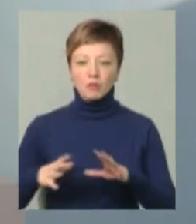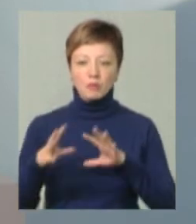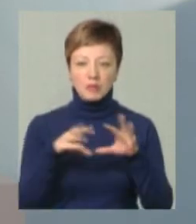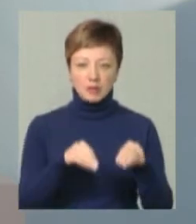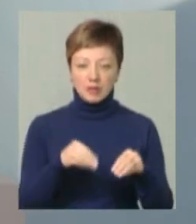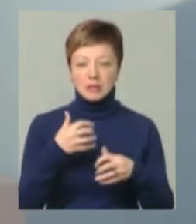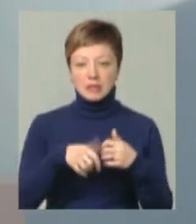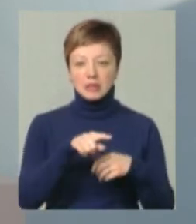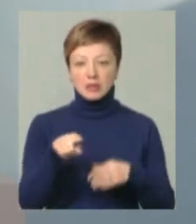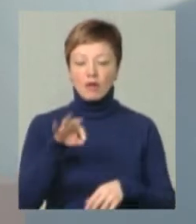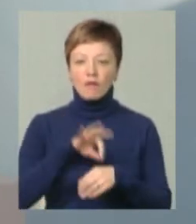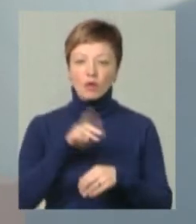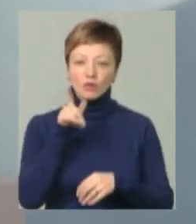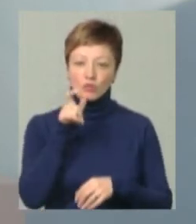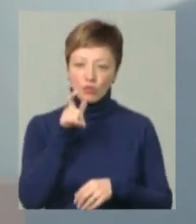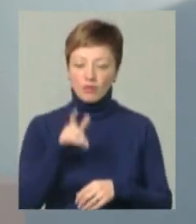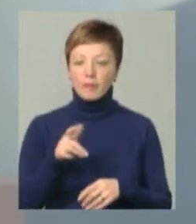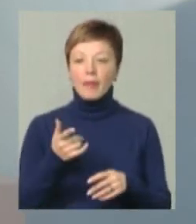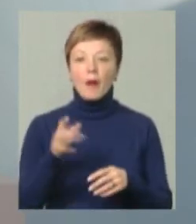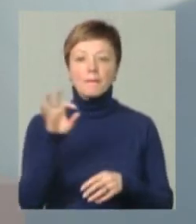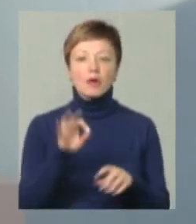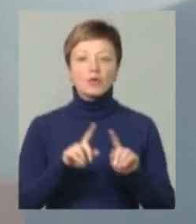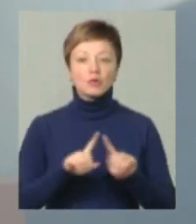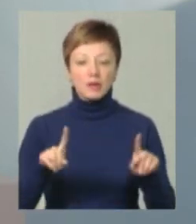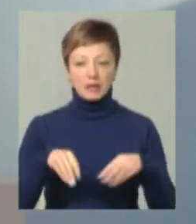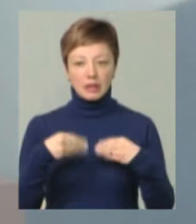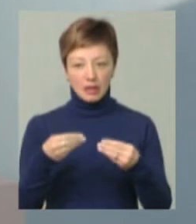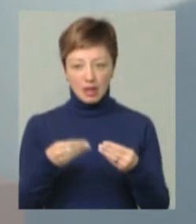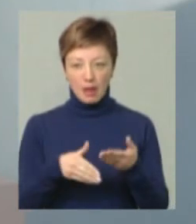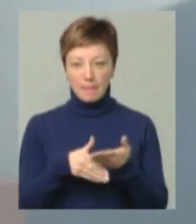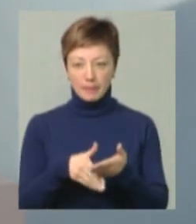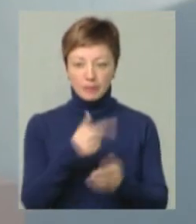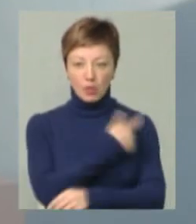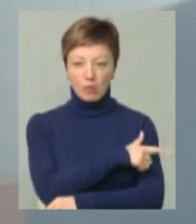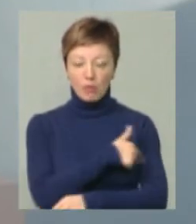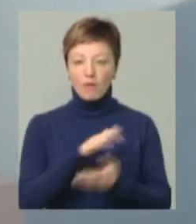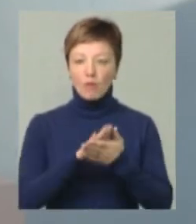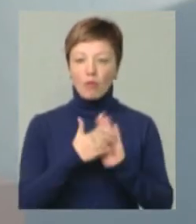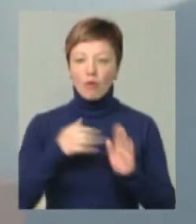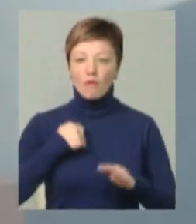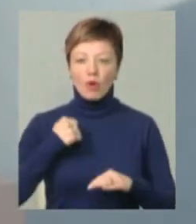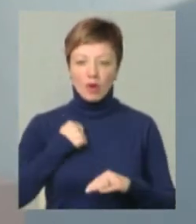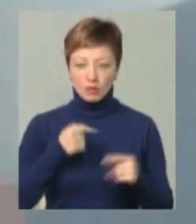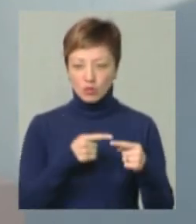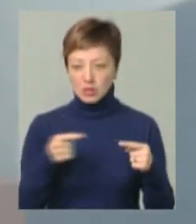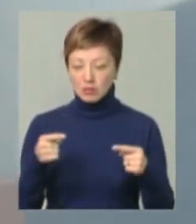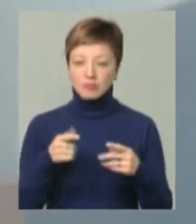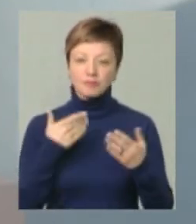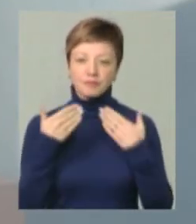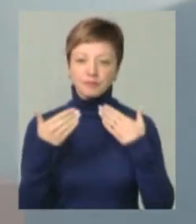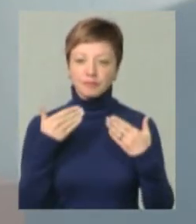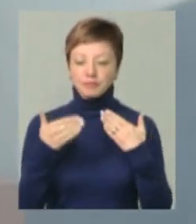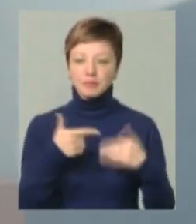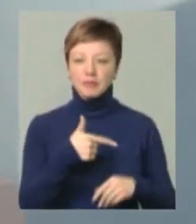серед них і хворі на цукровий діабет. Про особливості надання їм медичної допомоги в умовах воєнного стану ми поспілкувалися